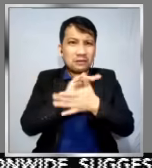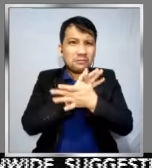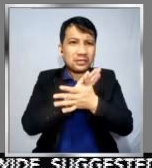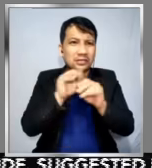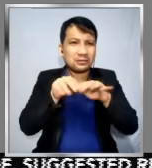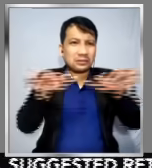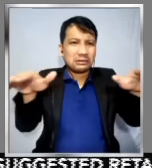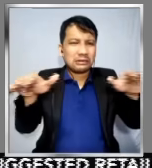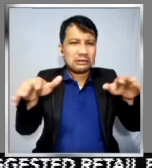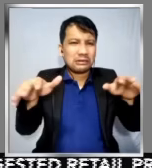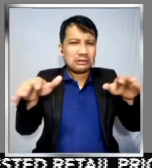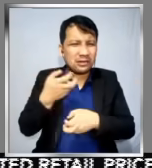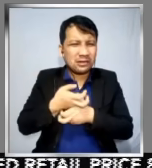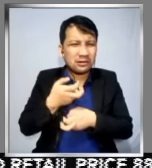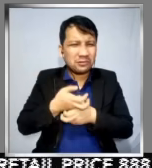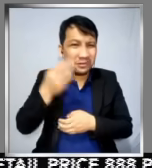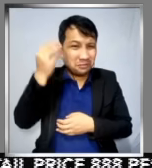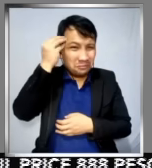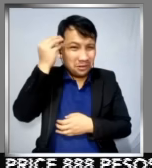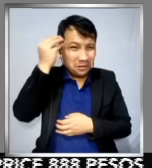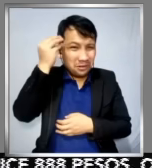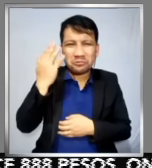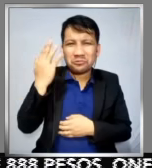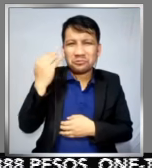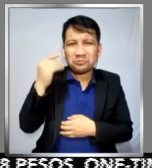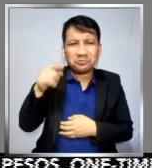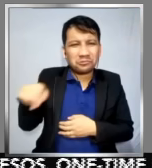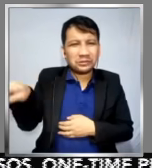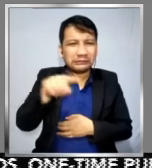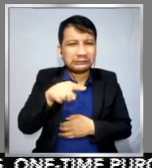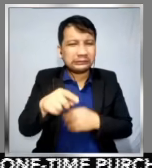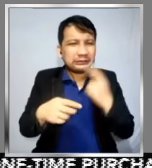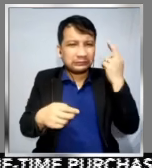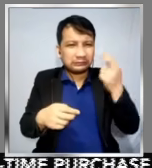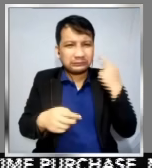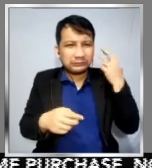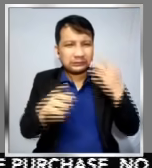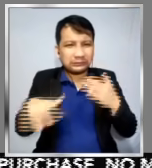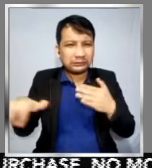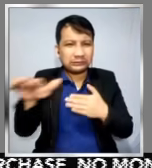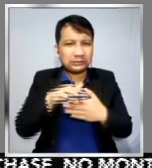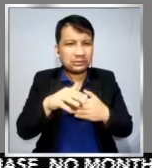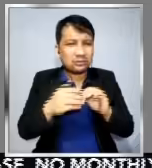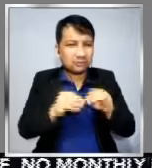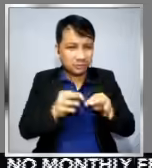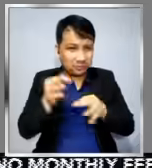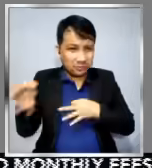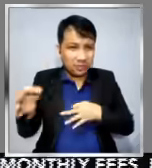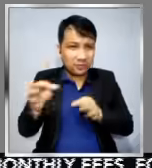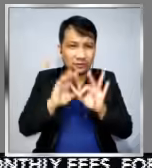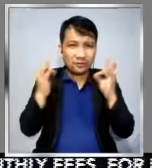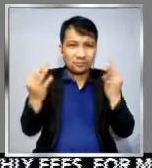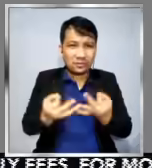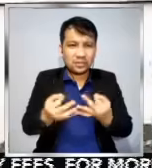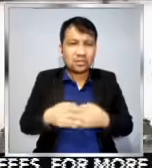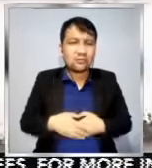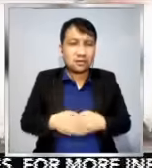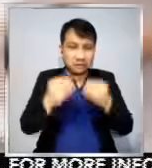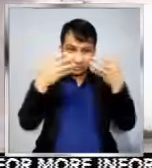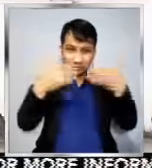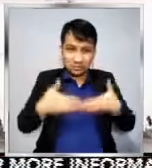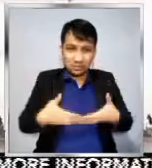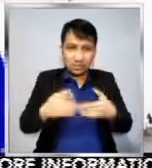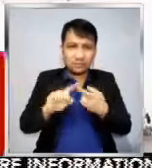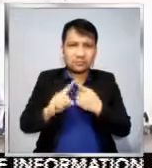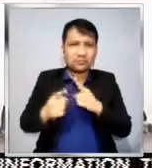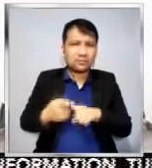dahil na rin sa mga paghihigpit na dahilan para malayo ang mga bata sa kanilang extended family, mga guro at kaibigan. Hinimok